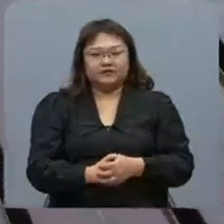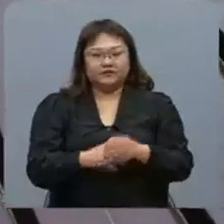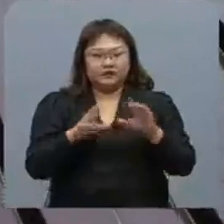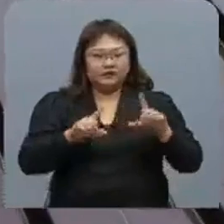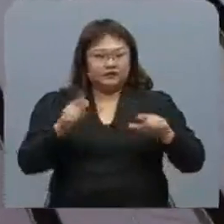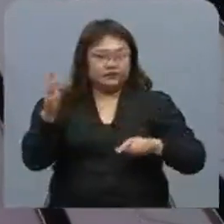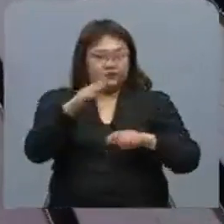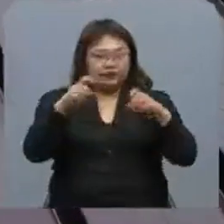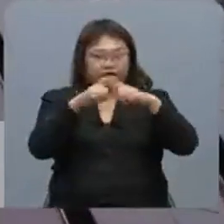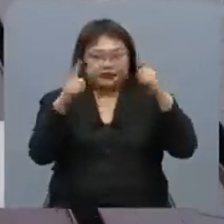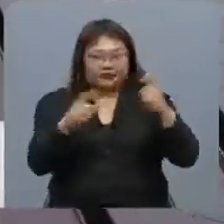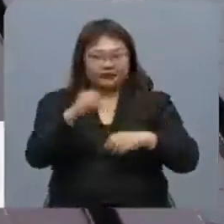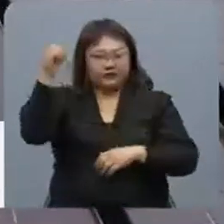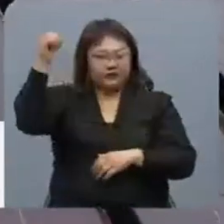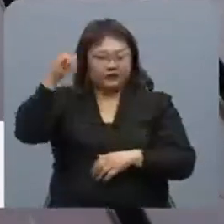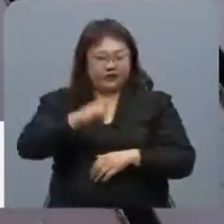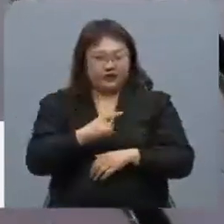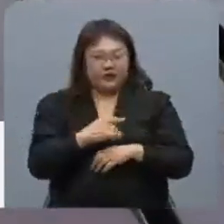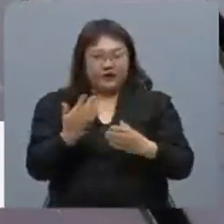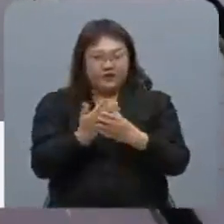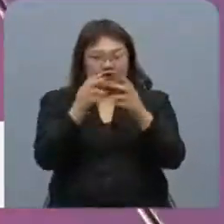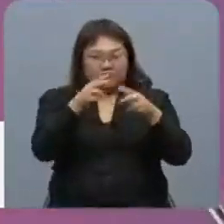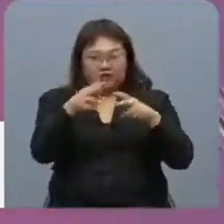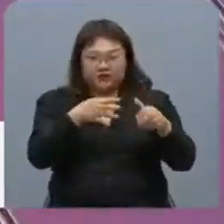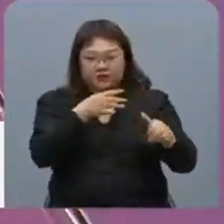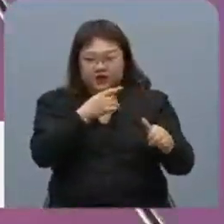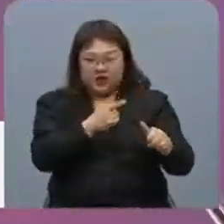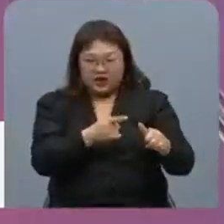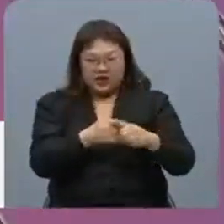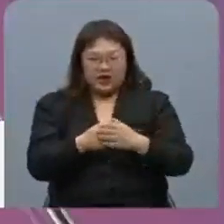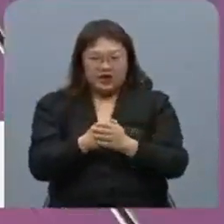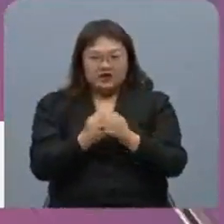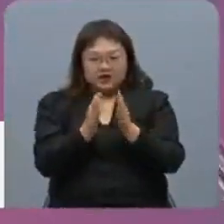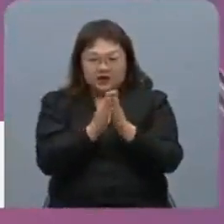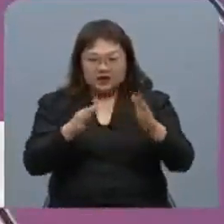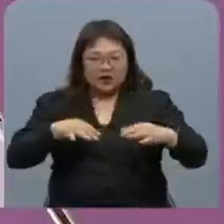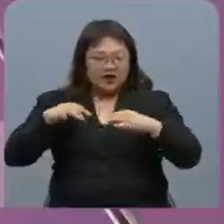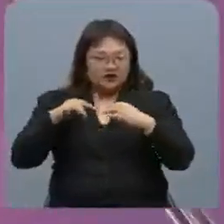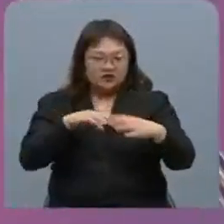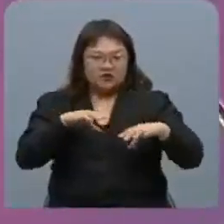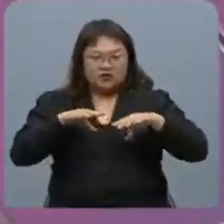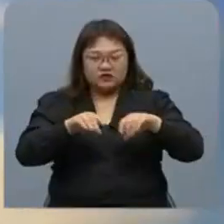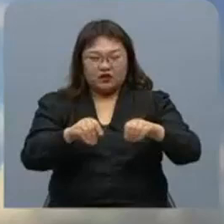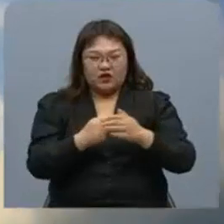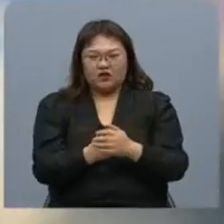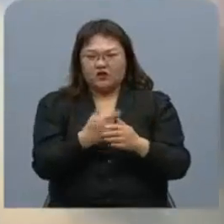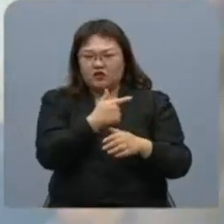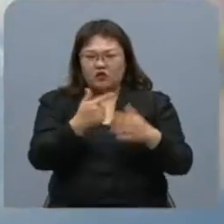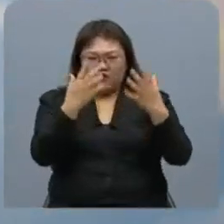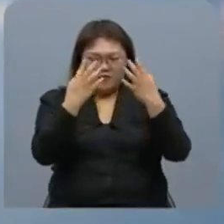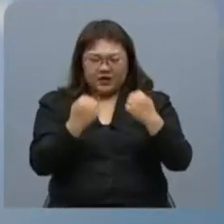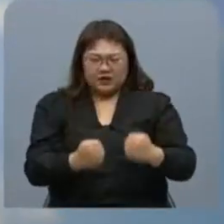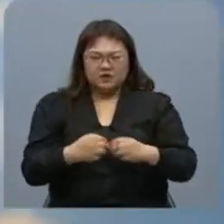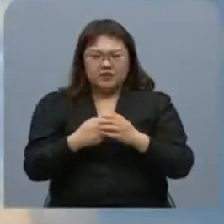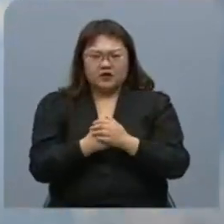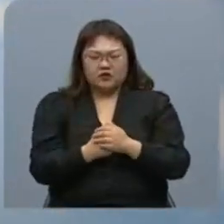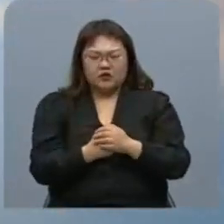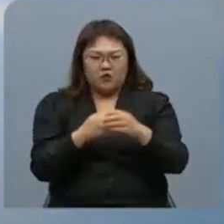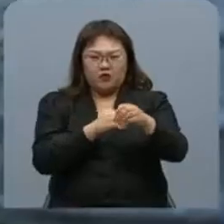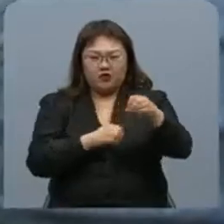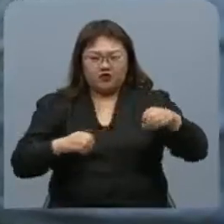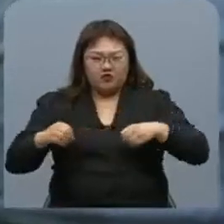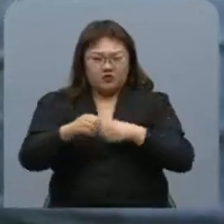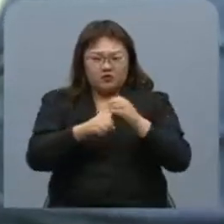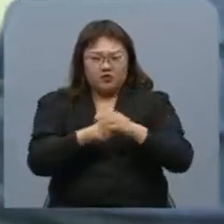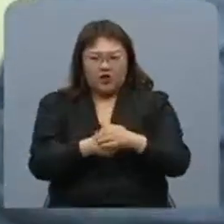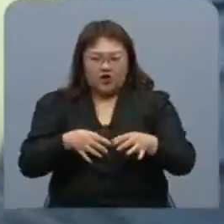올해부터 민간 태양광 발전 사업자에게 본격 적용된 출력 제어. 전력 생산량이 너무 많으면 오히려 공급이 중단되는